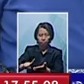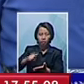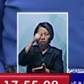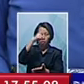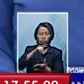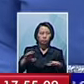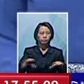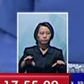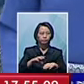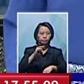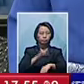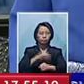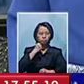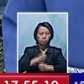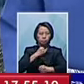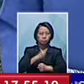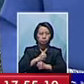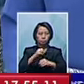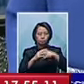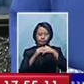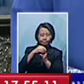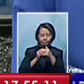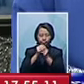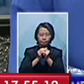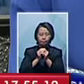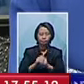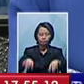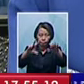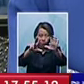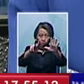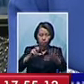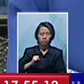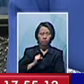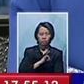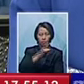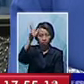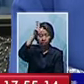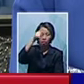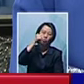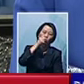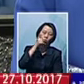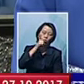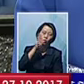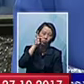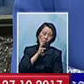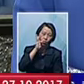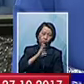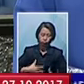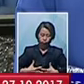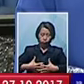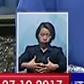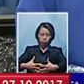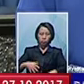untuk melaksanakan waktu kerja fleksi. Kelapan, penjawat awam wanita yang